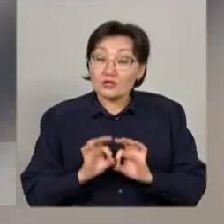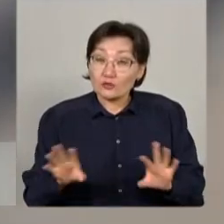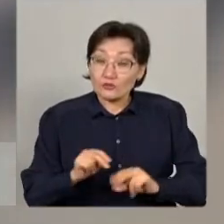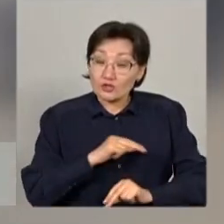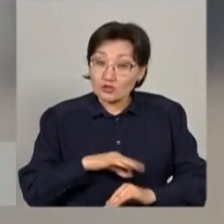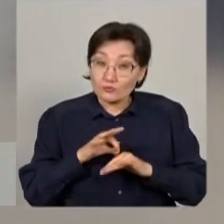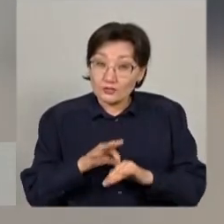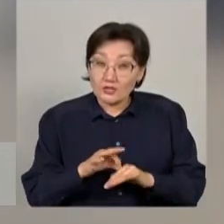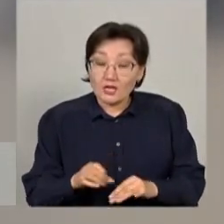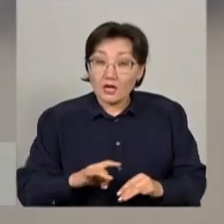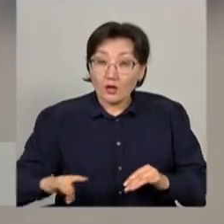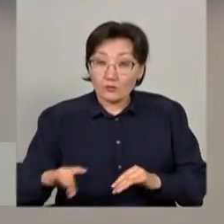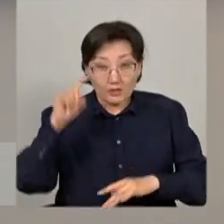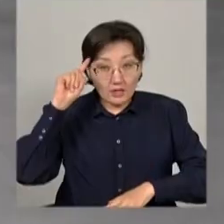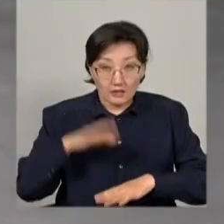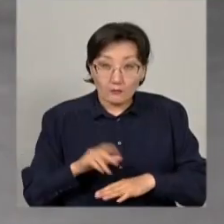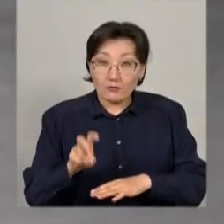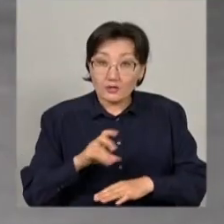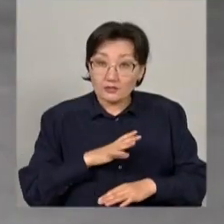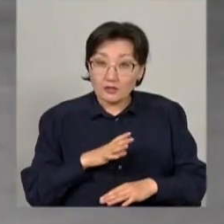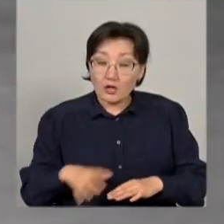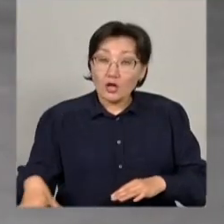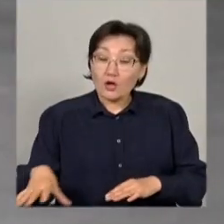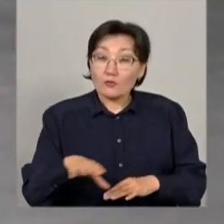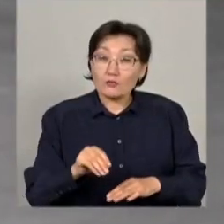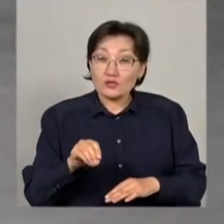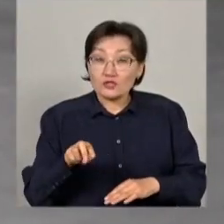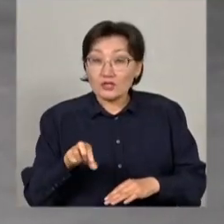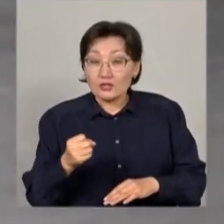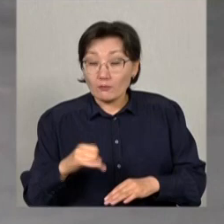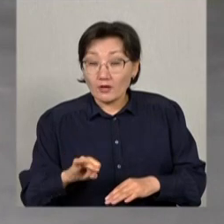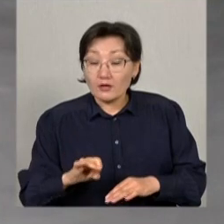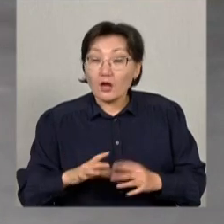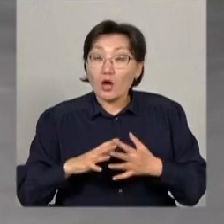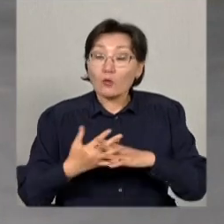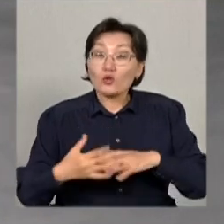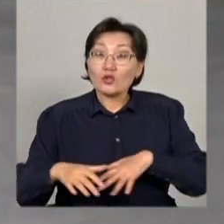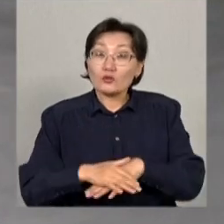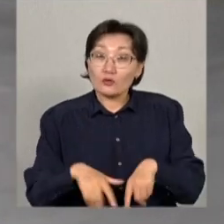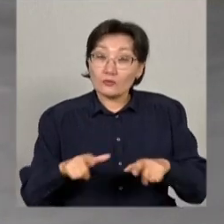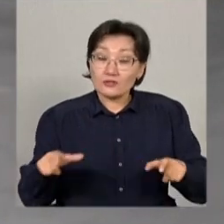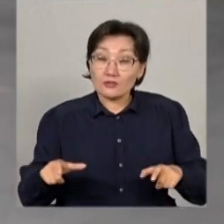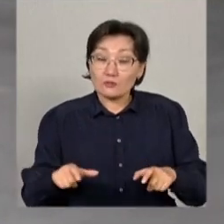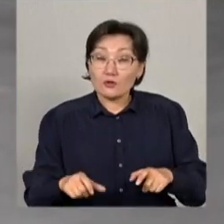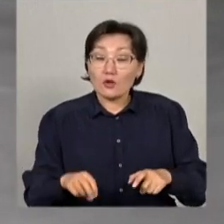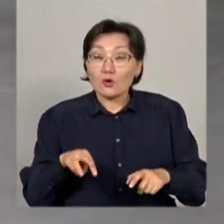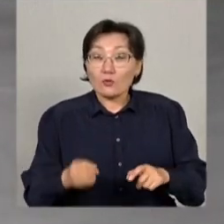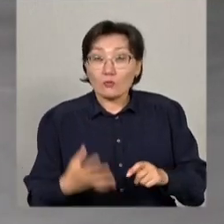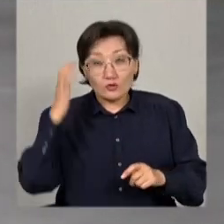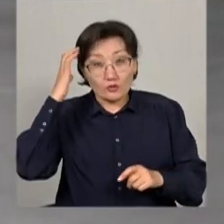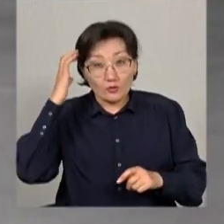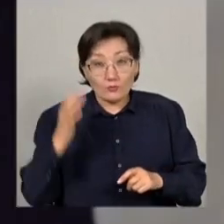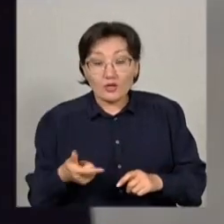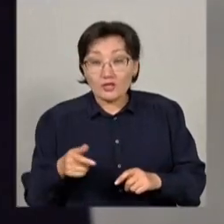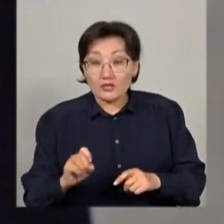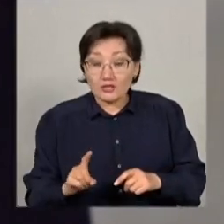жұмыстарын жүргізуге аудан әкімі барды. Барлық Жетібай ауылының тұрғындарын осы Жетібай мұнай газға немесе енгізуге